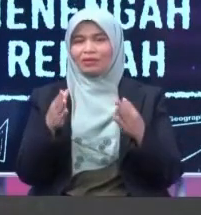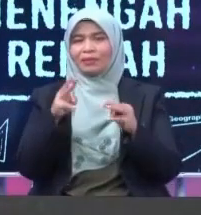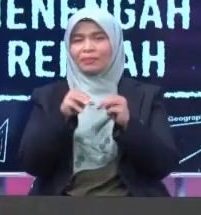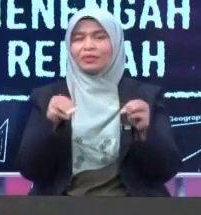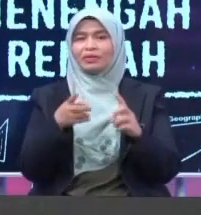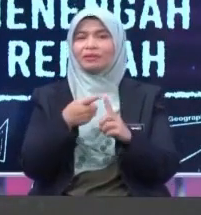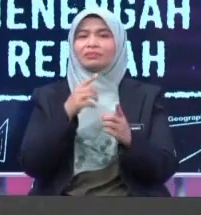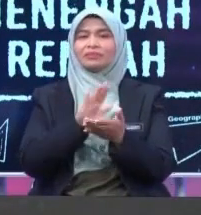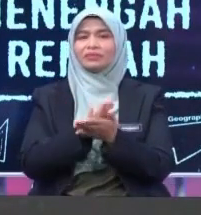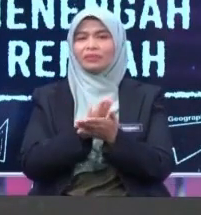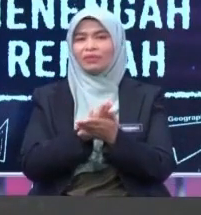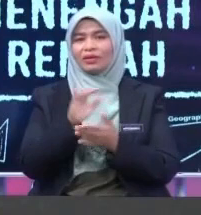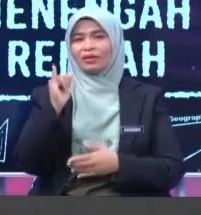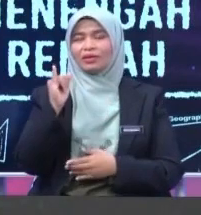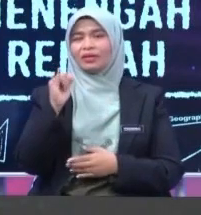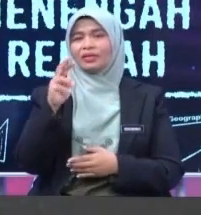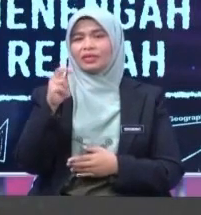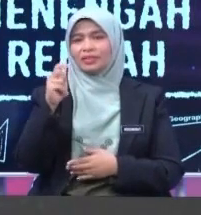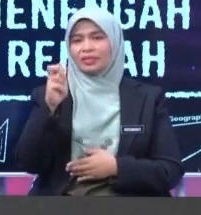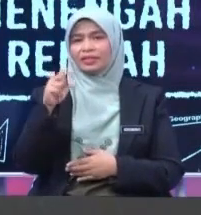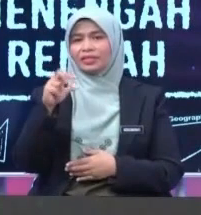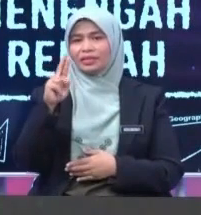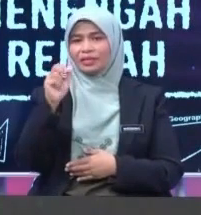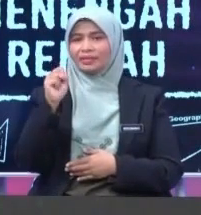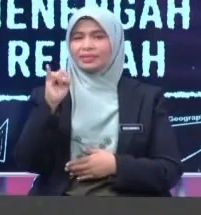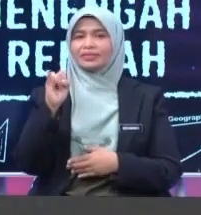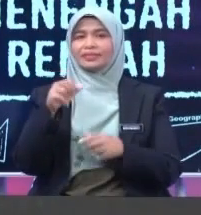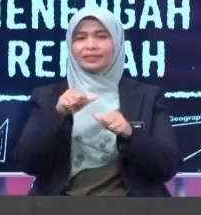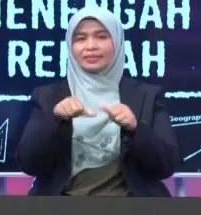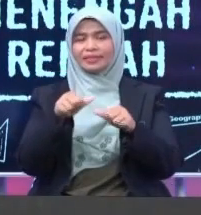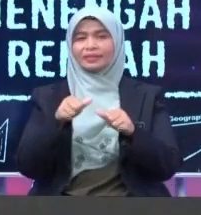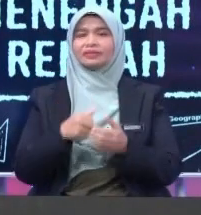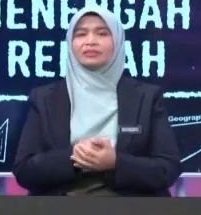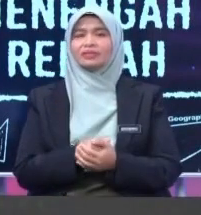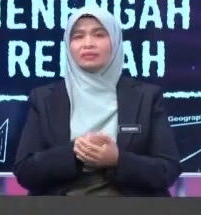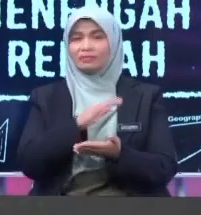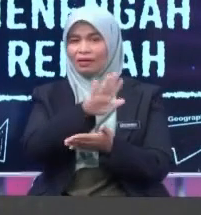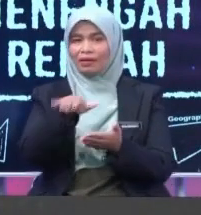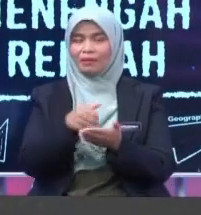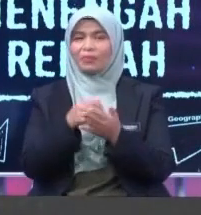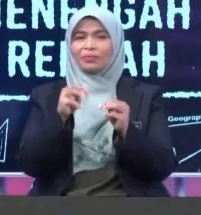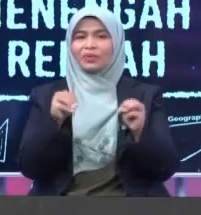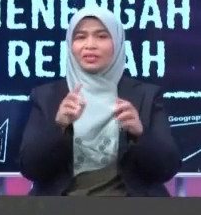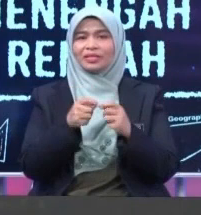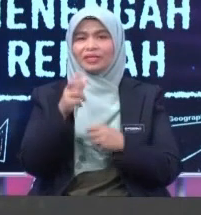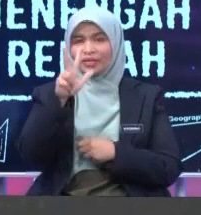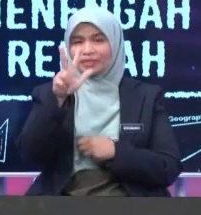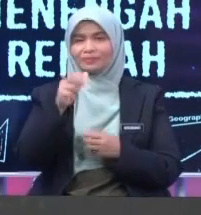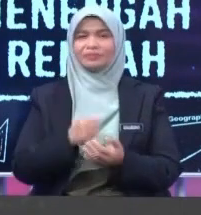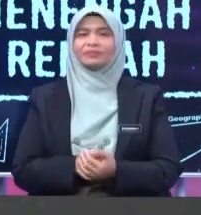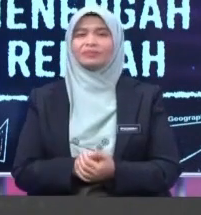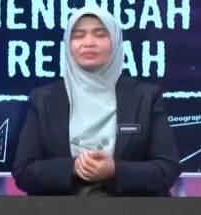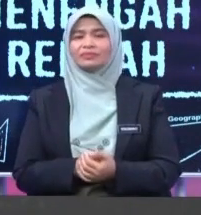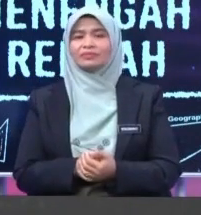daripada Sekolah Menengah Integrasi Sains Tahfiz Mawib. Semuanya adalah murid tingkatan 3. Okay, Ustazah kenalkan seorang